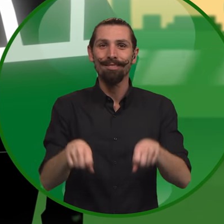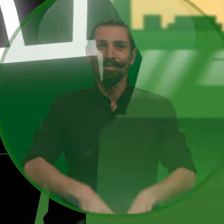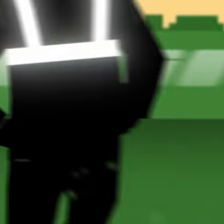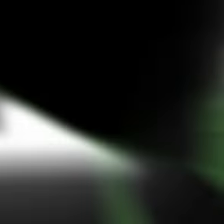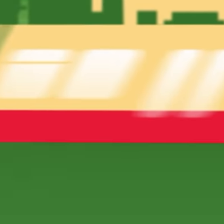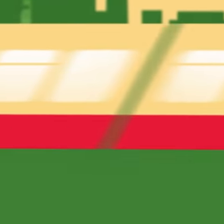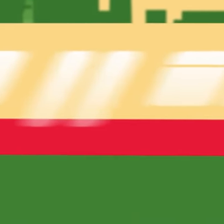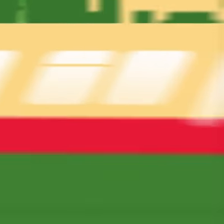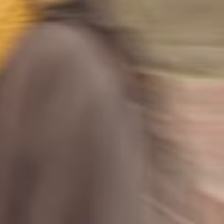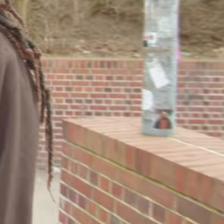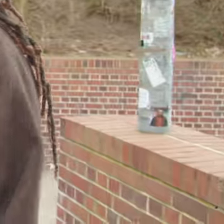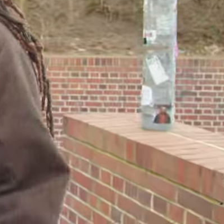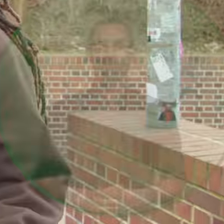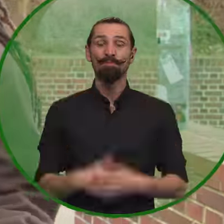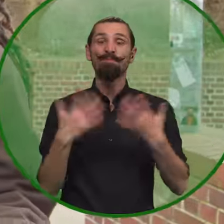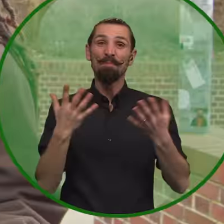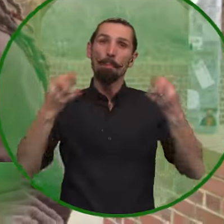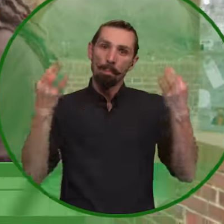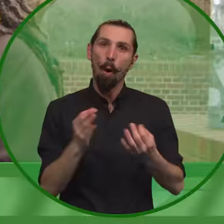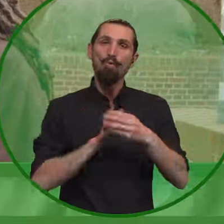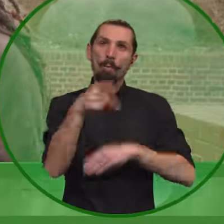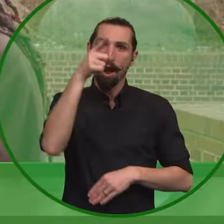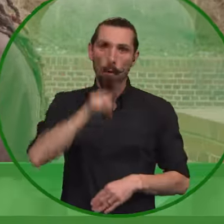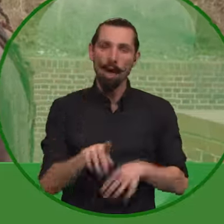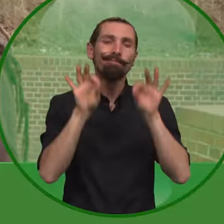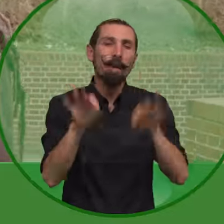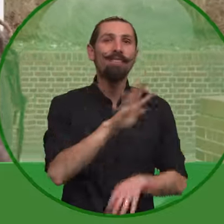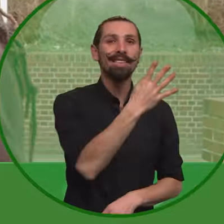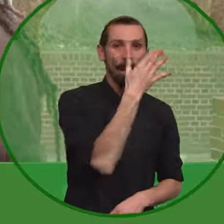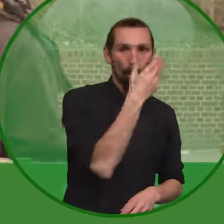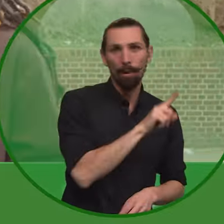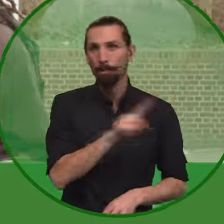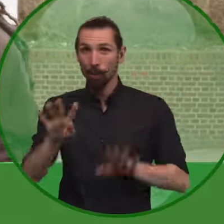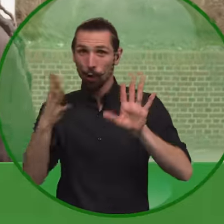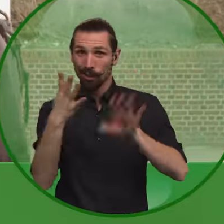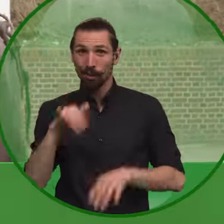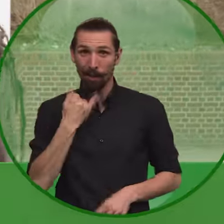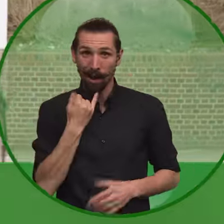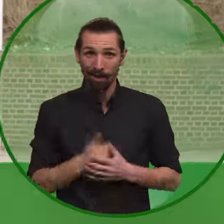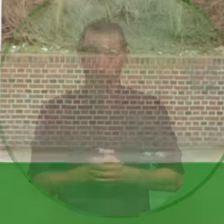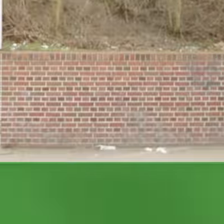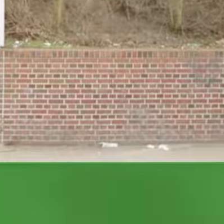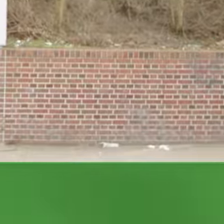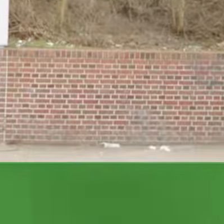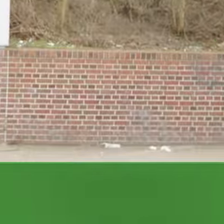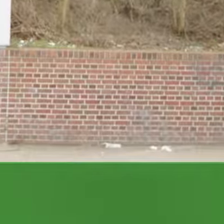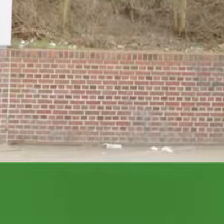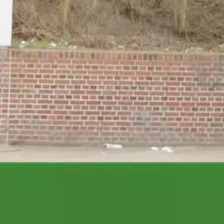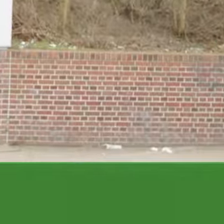fahren kann. Das dauert etwas mehr als einen Monat, genauer vom 4. April bis 9. Mai.